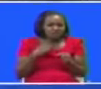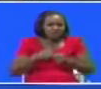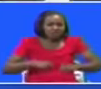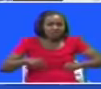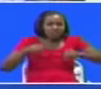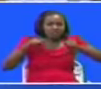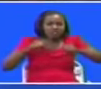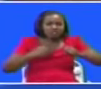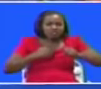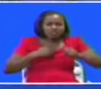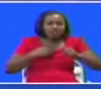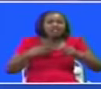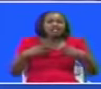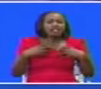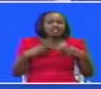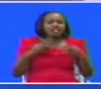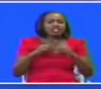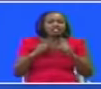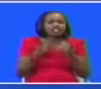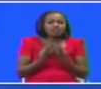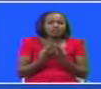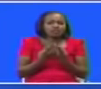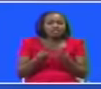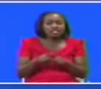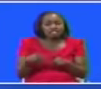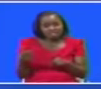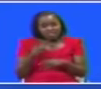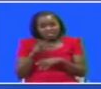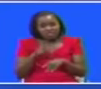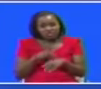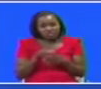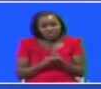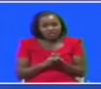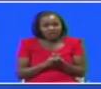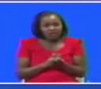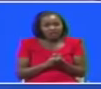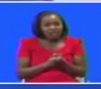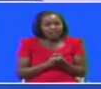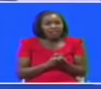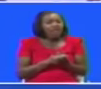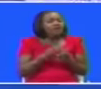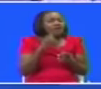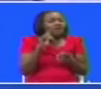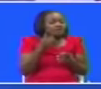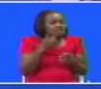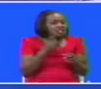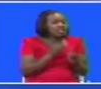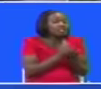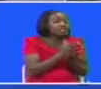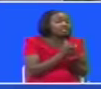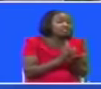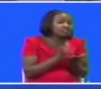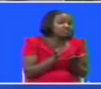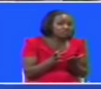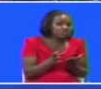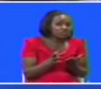kuisimamia sekta ya afya vile ambavyo inavyostahili kama mataifa mengine ambayo yameendelea? Kwanza devolution au mambo za mashinani zilianza juzi, zilianza